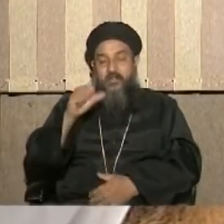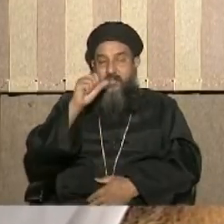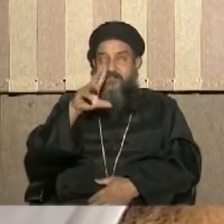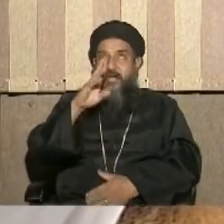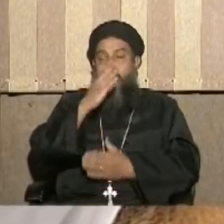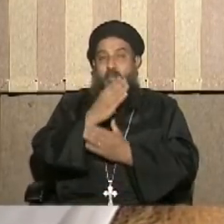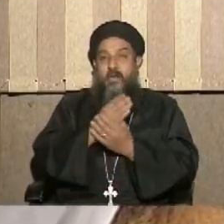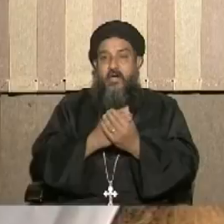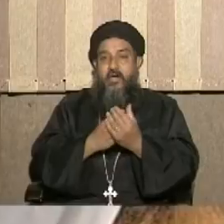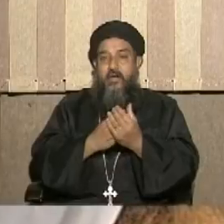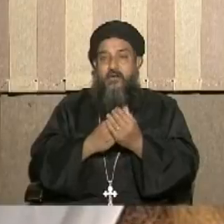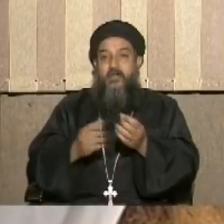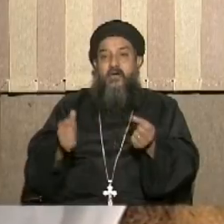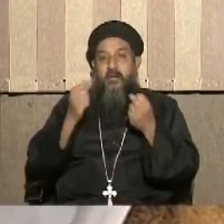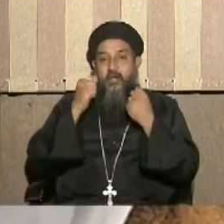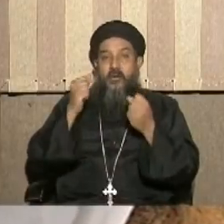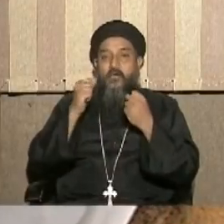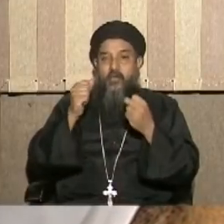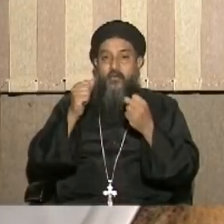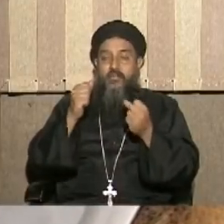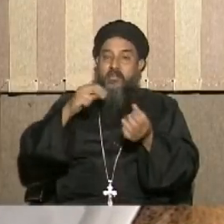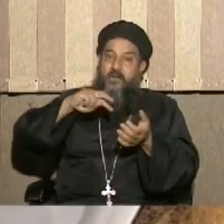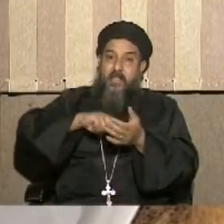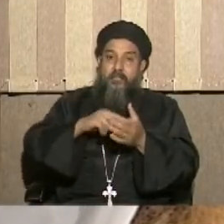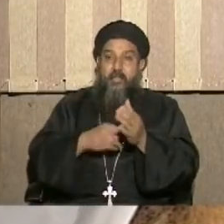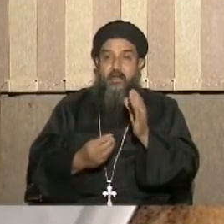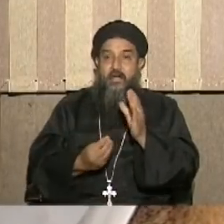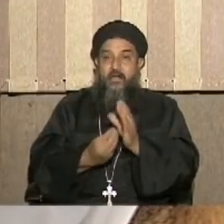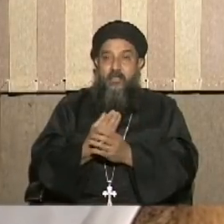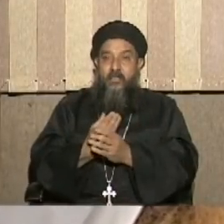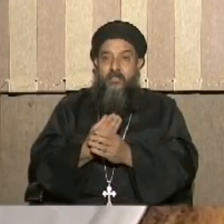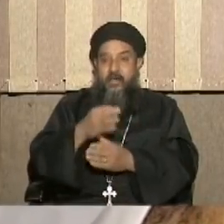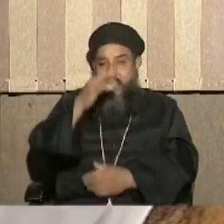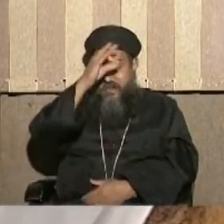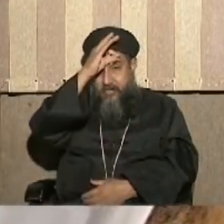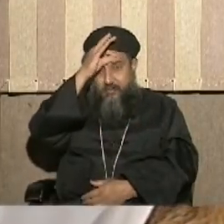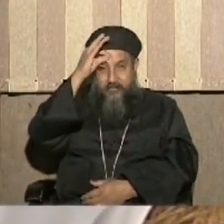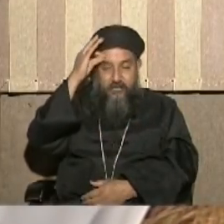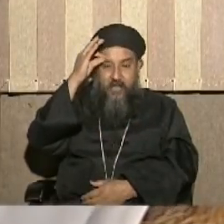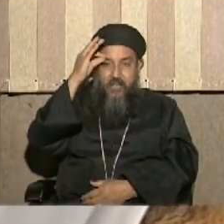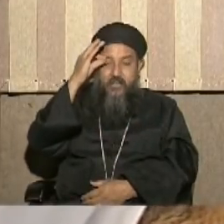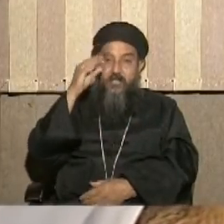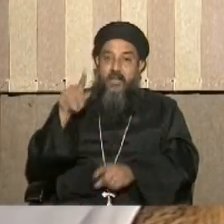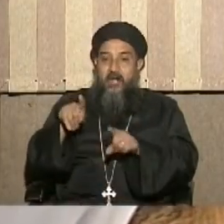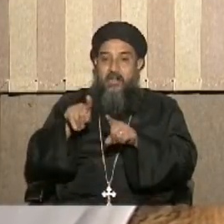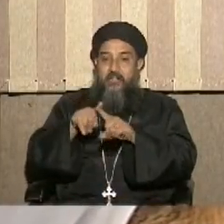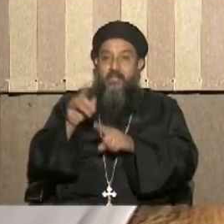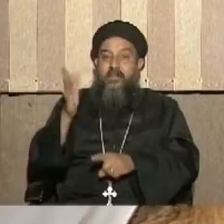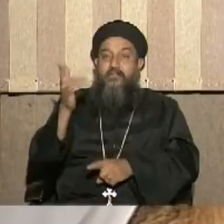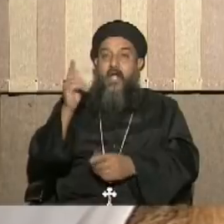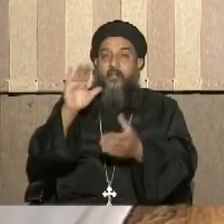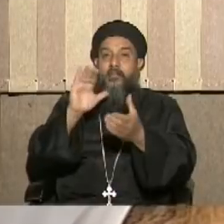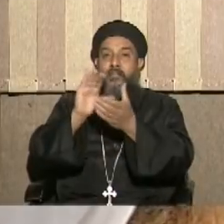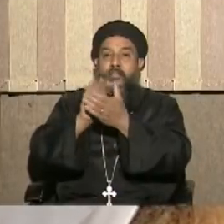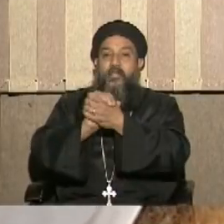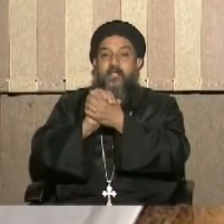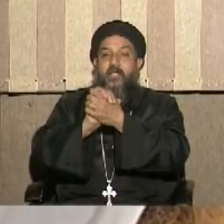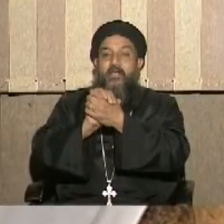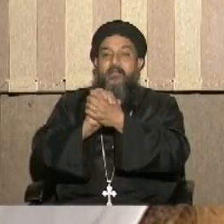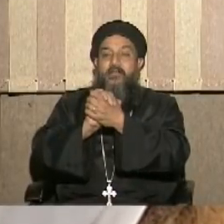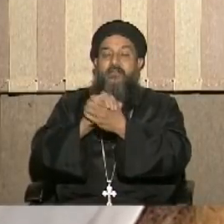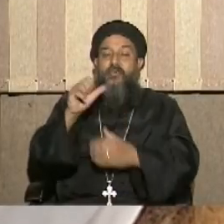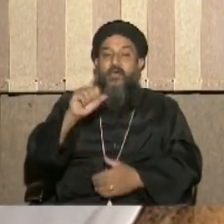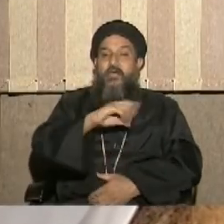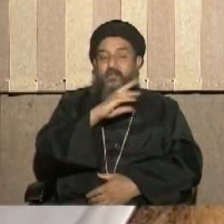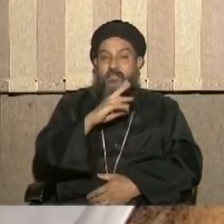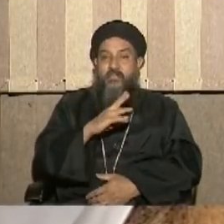ولتظهر فيهما قوتك في صنع العجائب مثل يعقوب ويوحنا ابن زبدي. اجعل يا